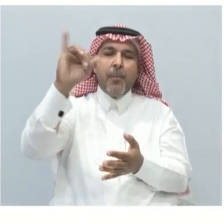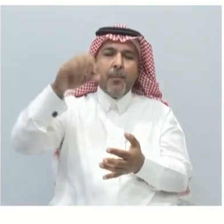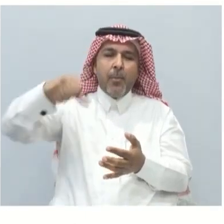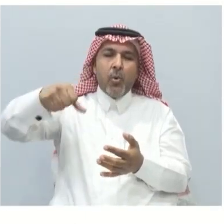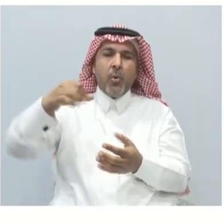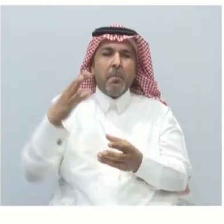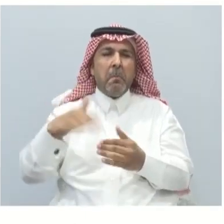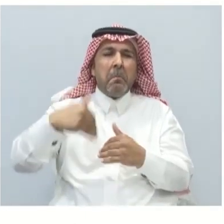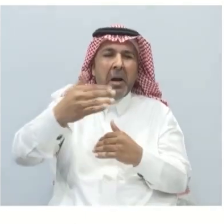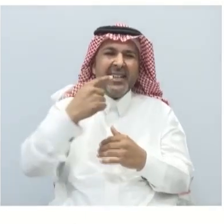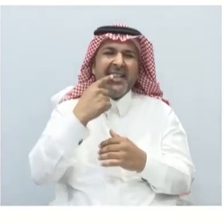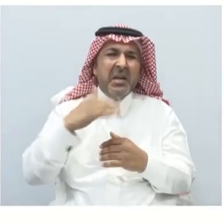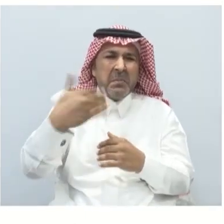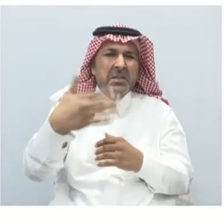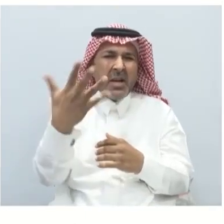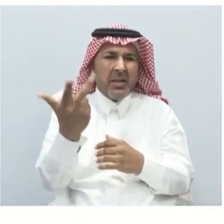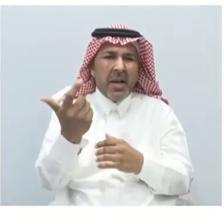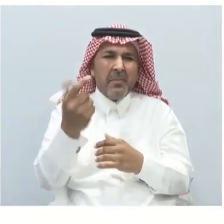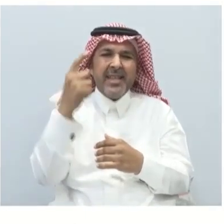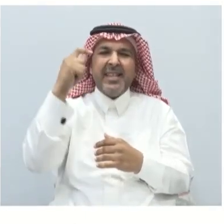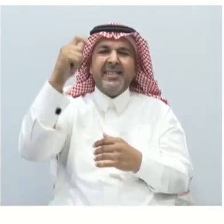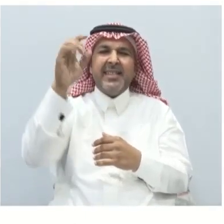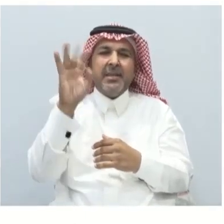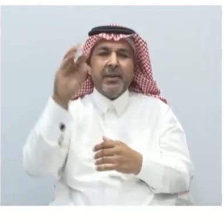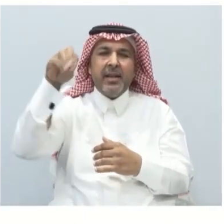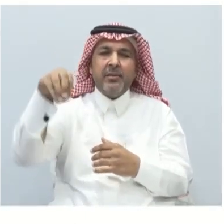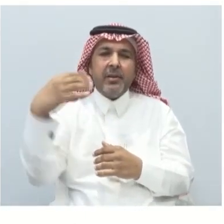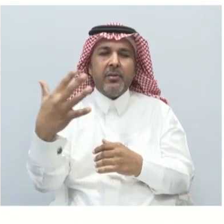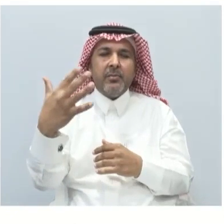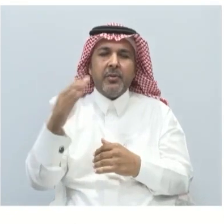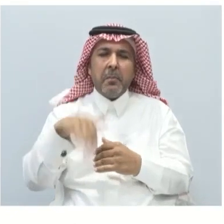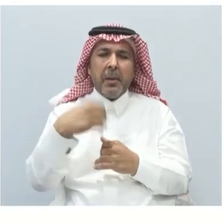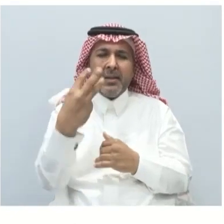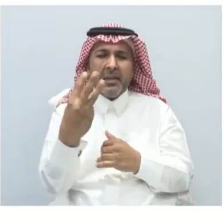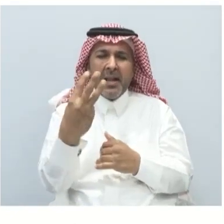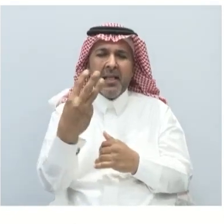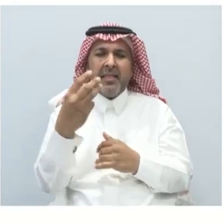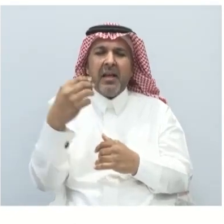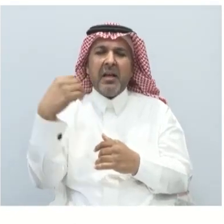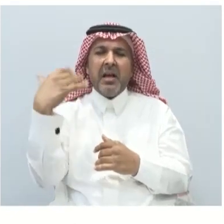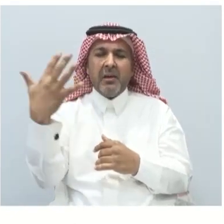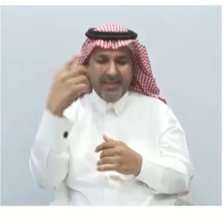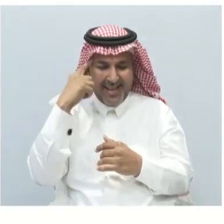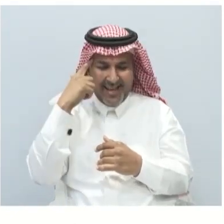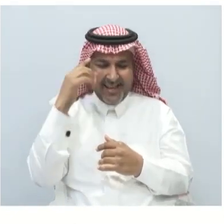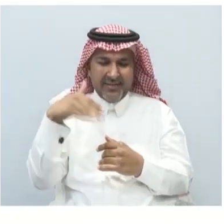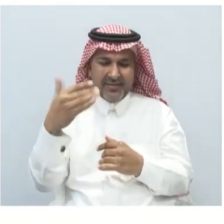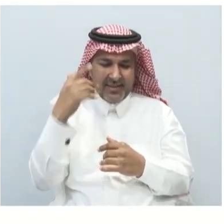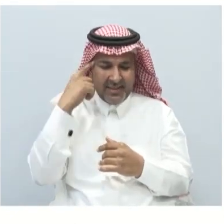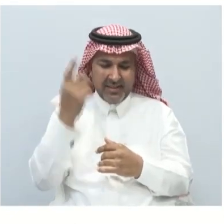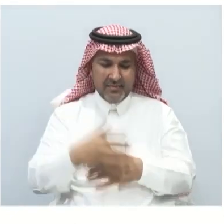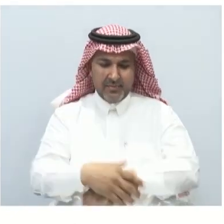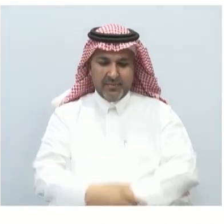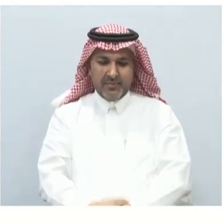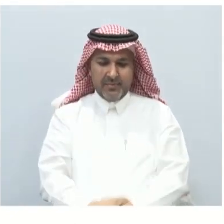مثلا ابى اعوض التي بكم اعوض التيب خمسه مثلا وبالتالي راح اقول احسب 22 مليون ضرب واحد